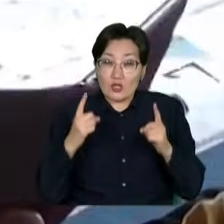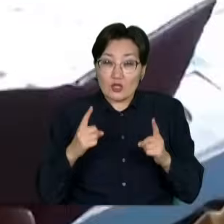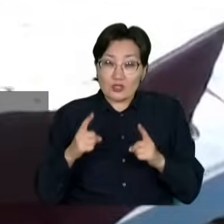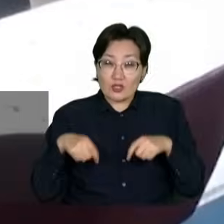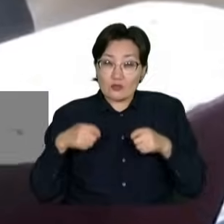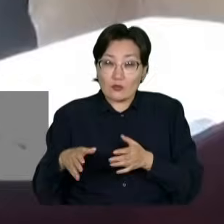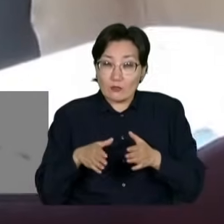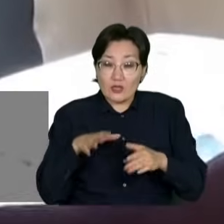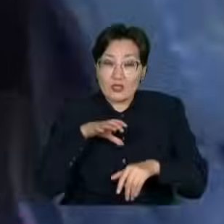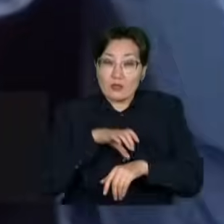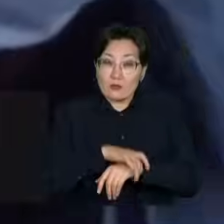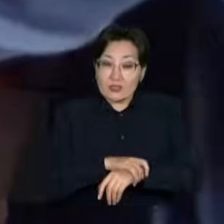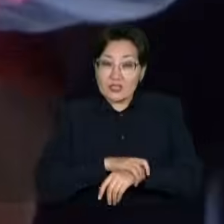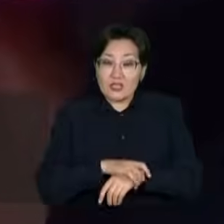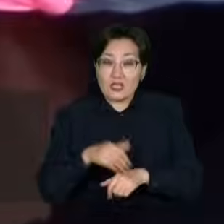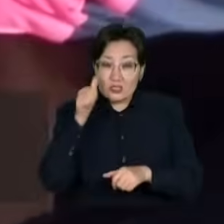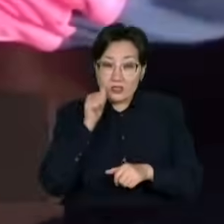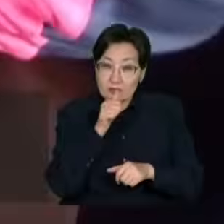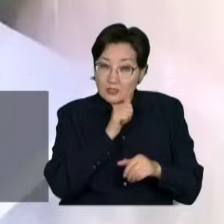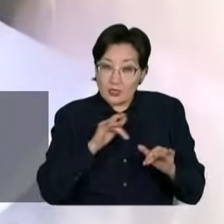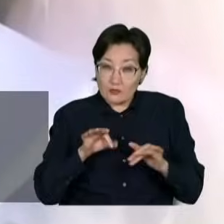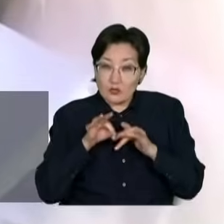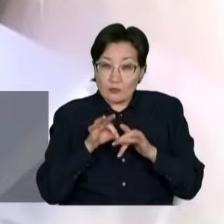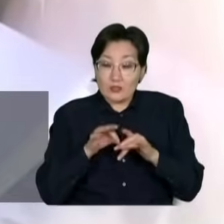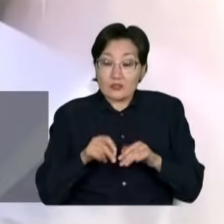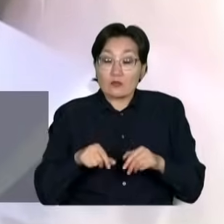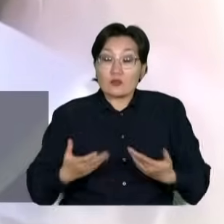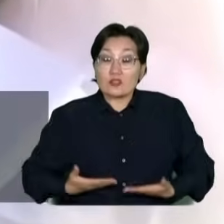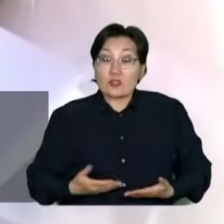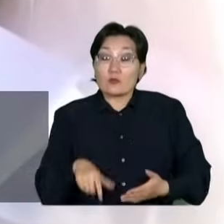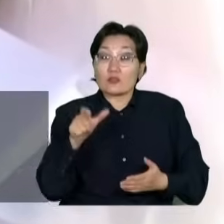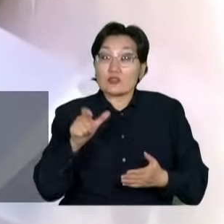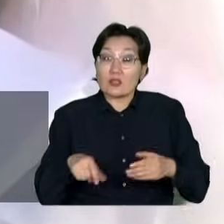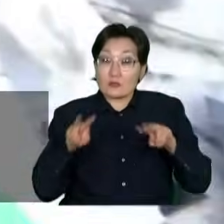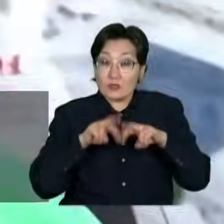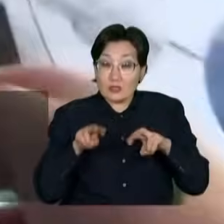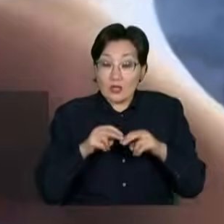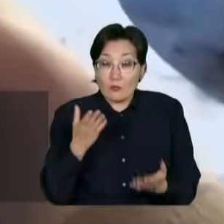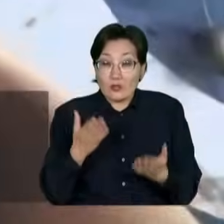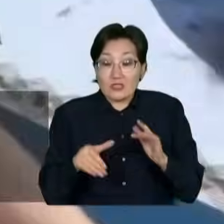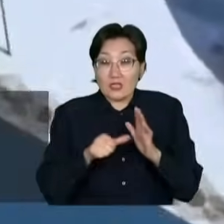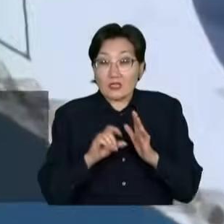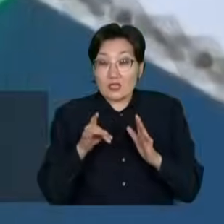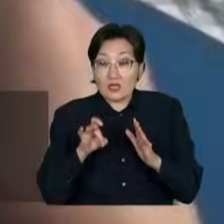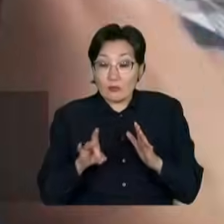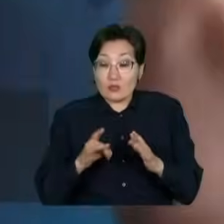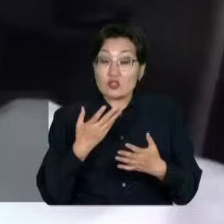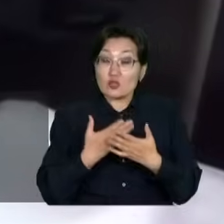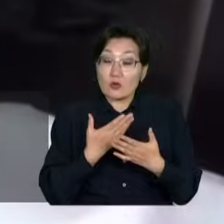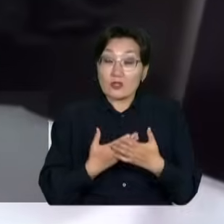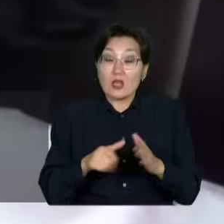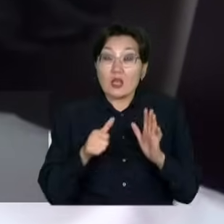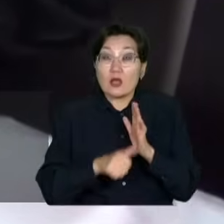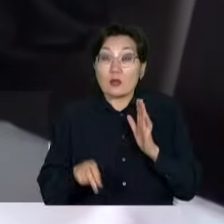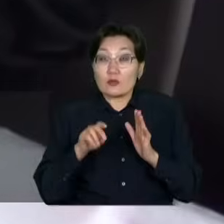және жою бойынша жасырын әрекет етіп келген. Күдіктінің тұрғылықты жерін тінту барысында салмағы 6 граммға жуық шамамен